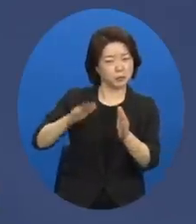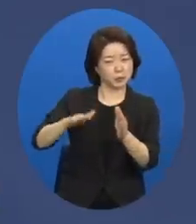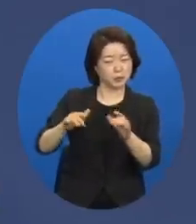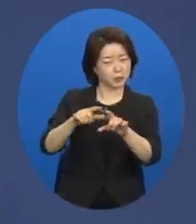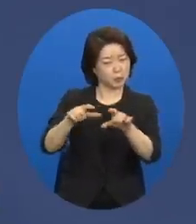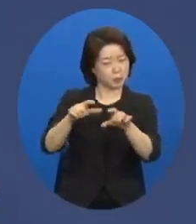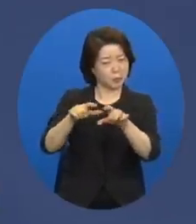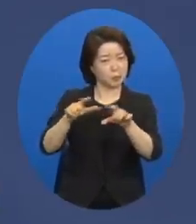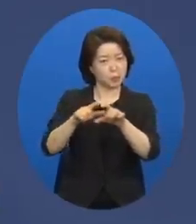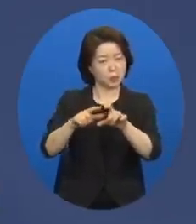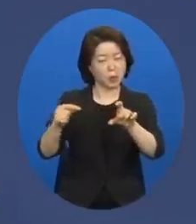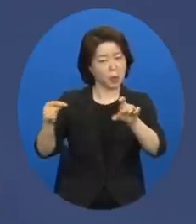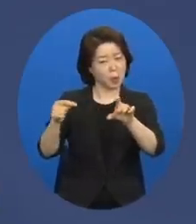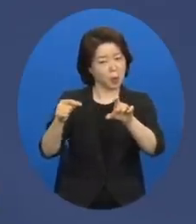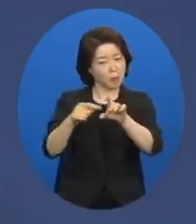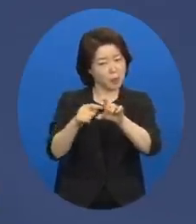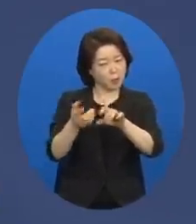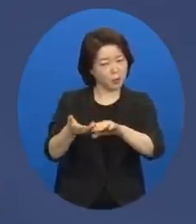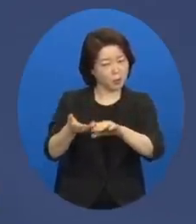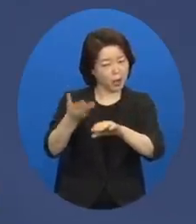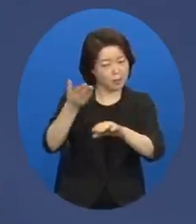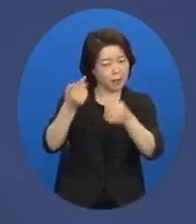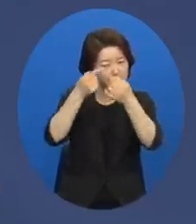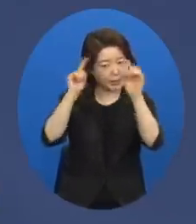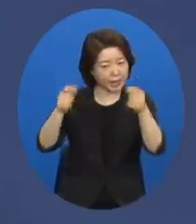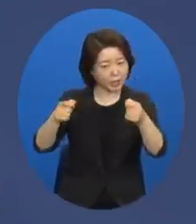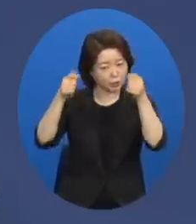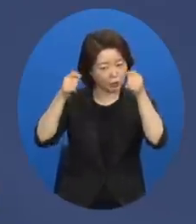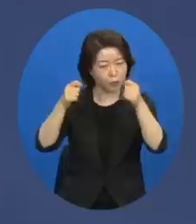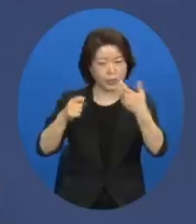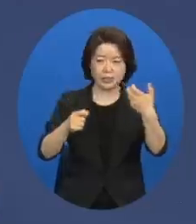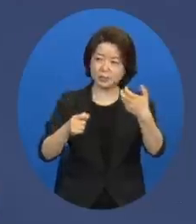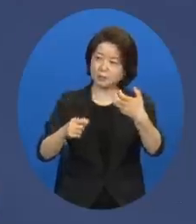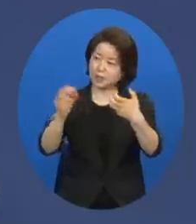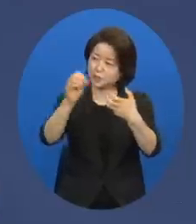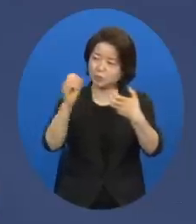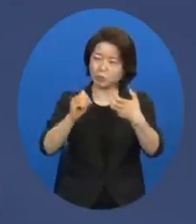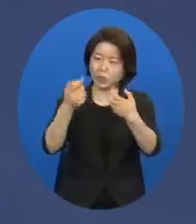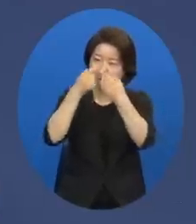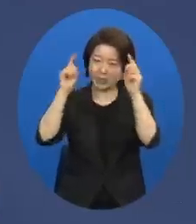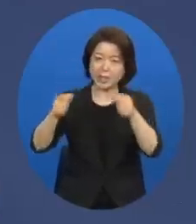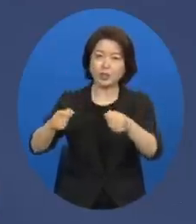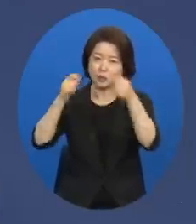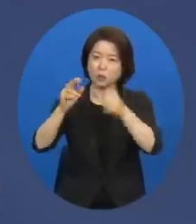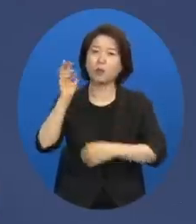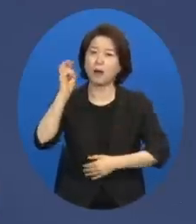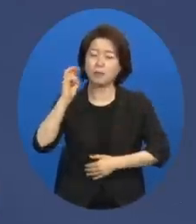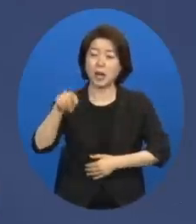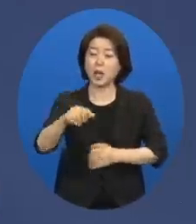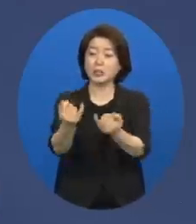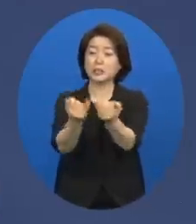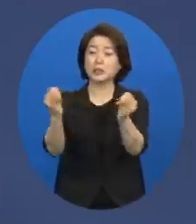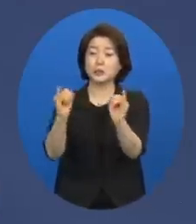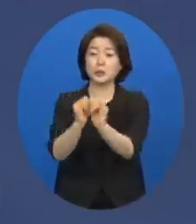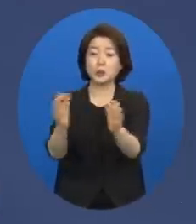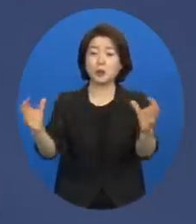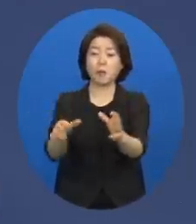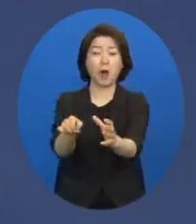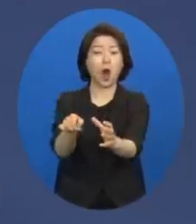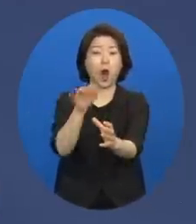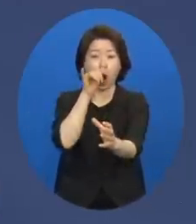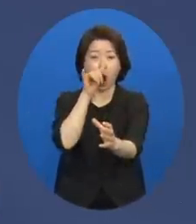듣기로 평균 아마 대졸자가 대부분 뭐 한 7, 80%가 되는 그런 이제 여전도회 멤버들이